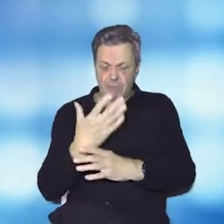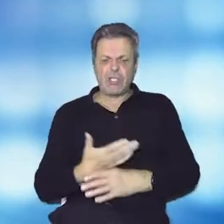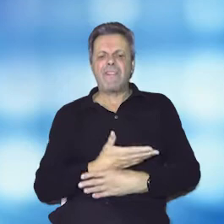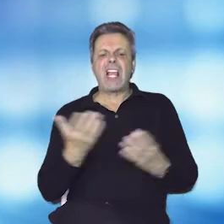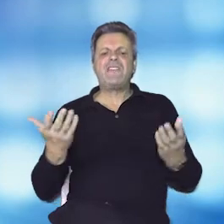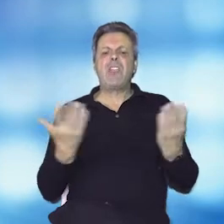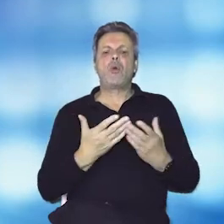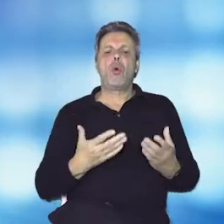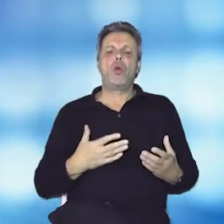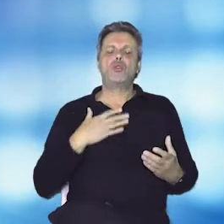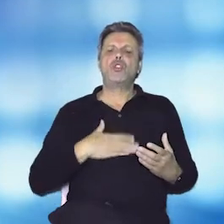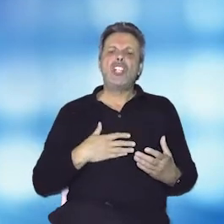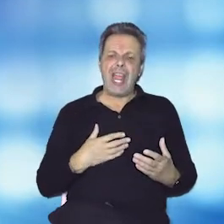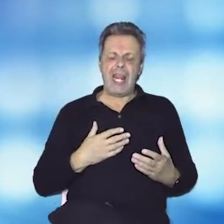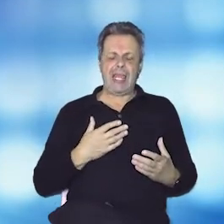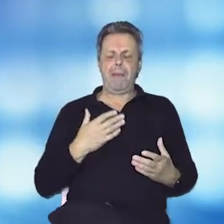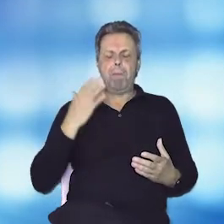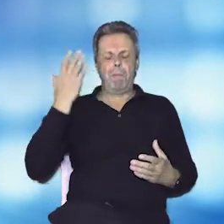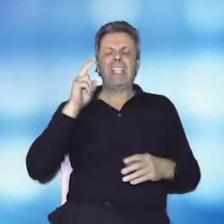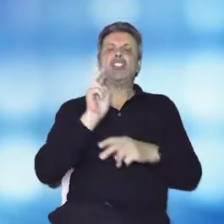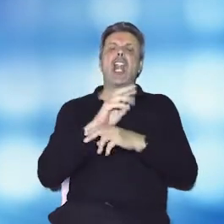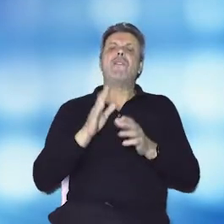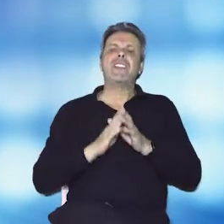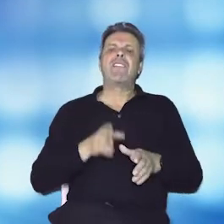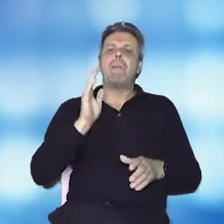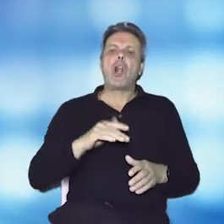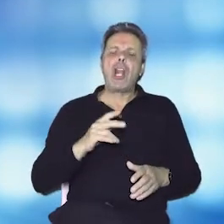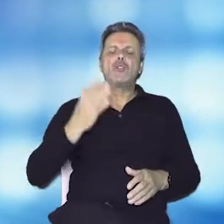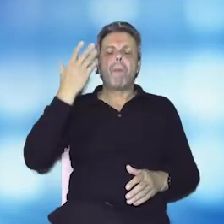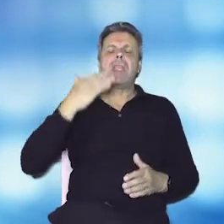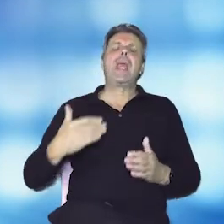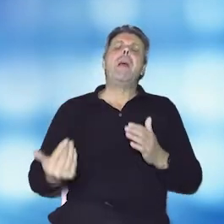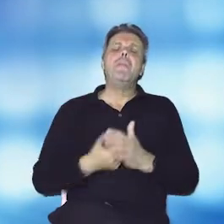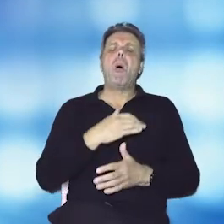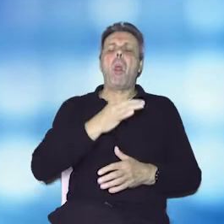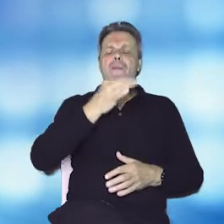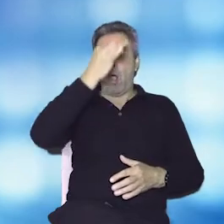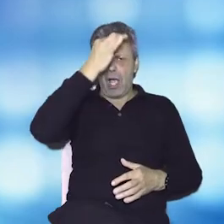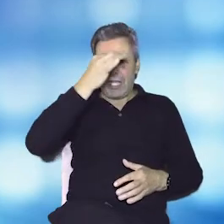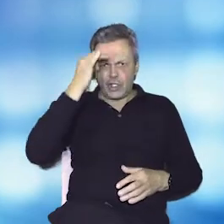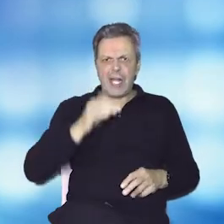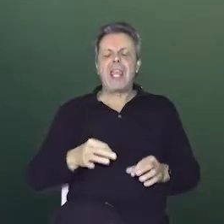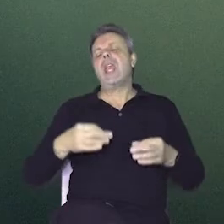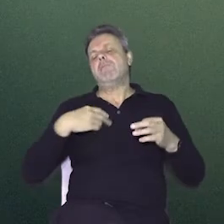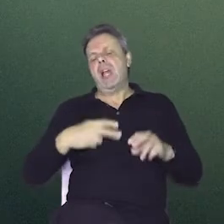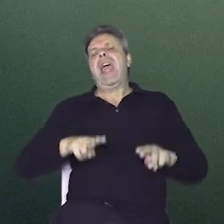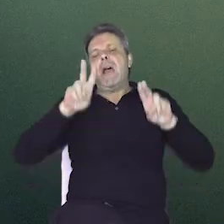svi koji su željeli postati članovi crkve morali su biti ponovno kršteni ispravnim